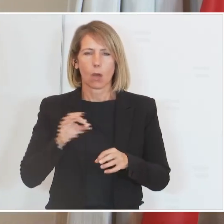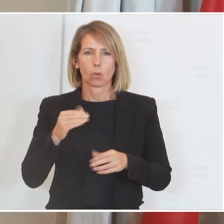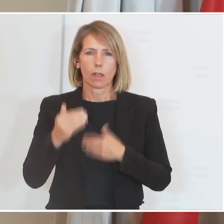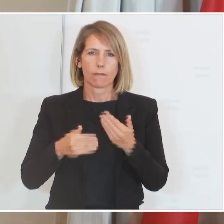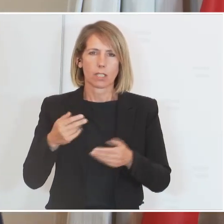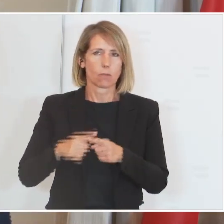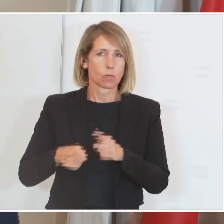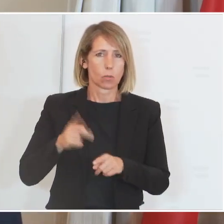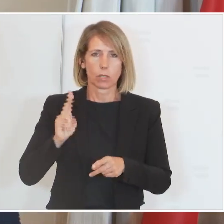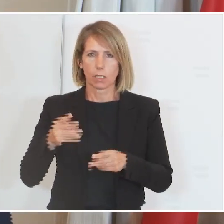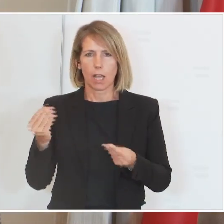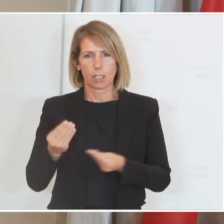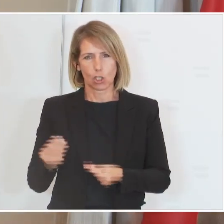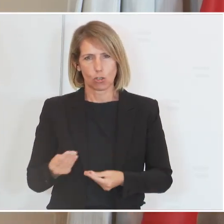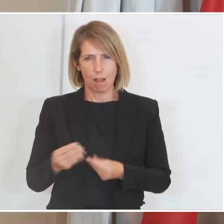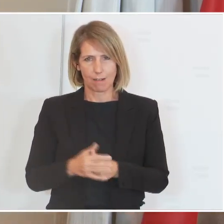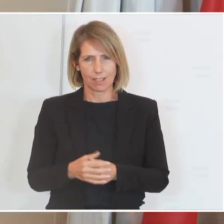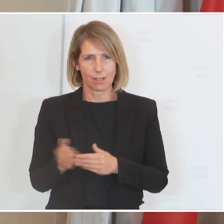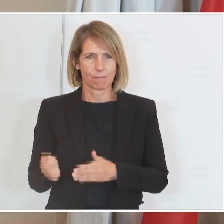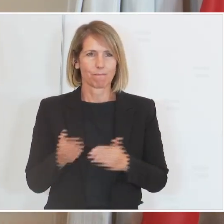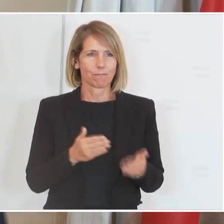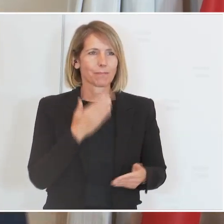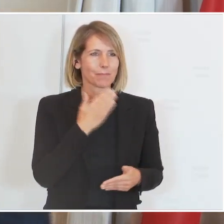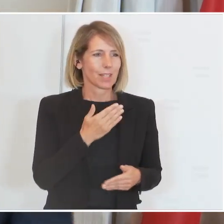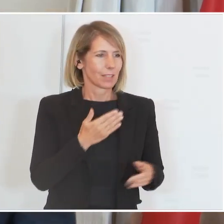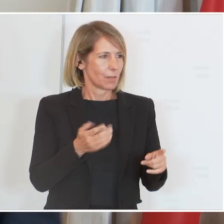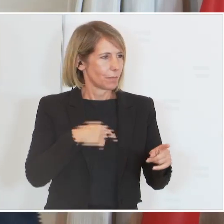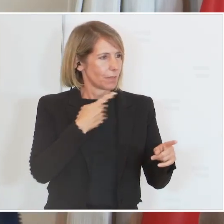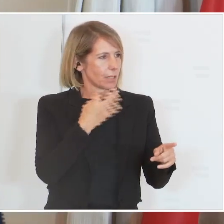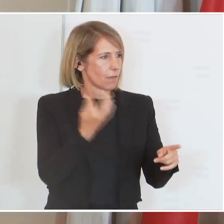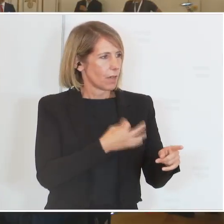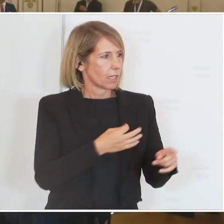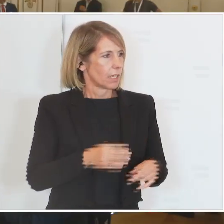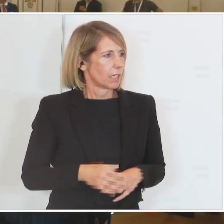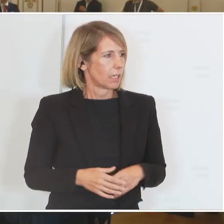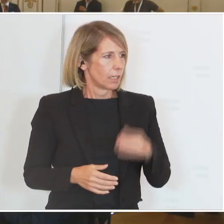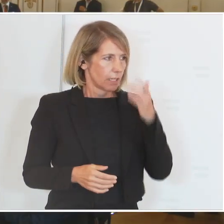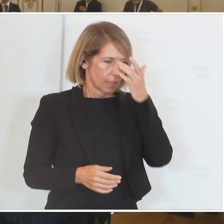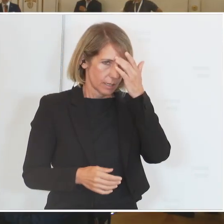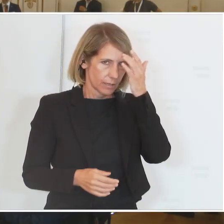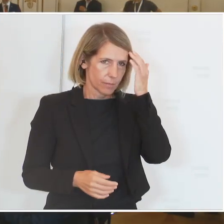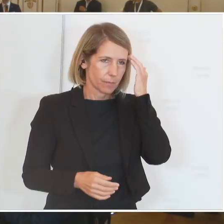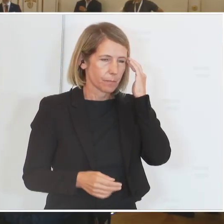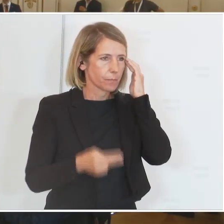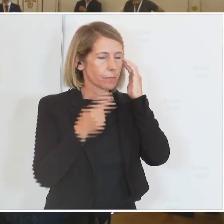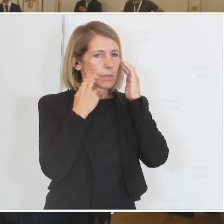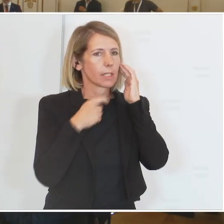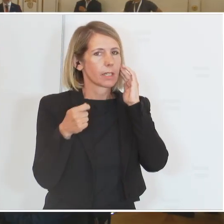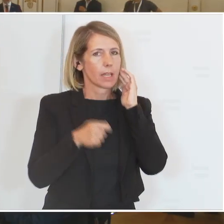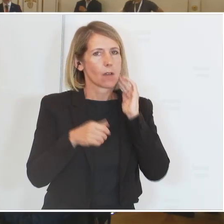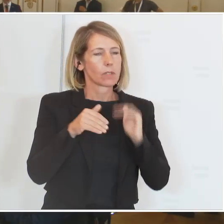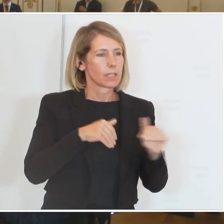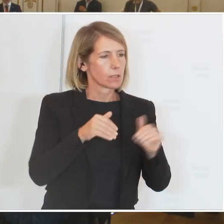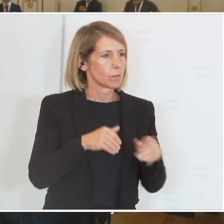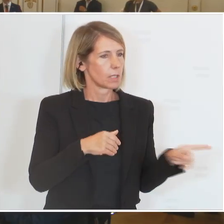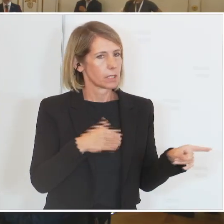kann. Dankeschön. Nächste Frage, Herr Kollege, dann die Frau Kollegin. Eine Frage an Sie, Herr Finanzminister. Sie haben schon angesprochen,